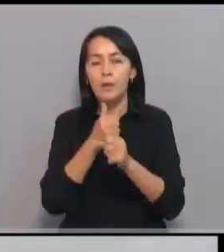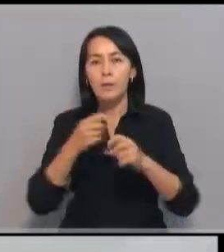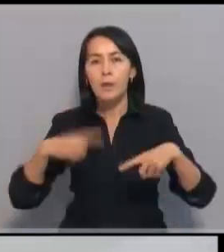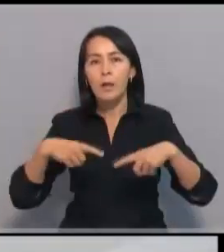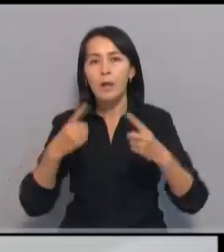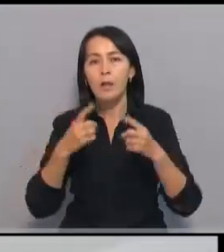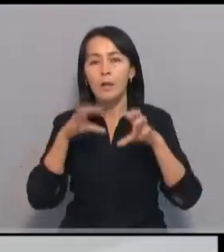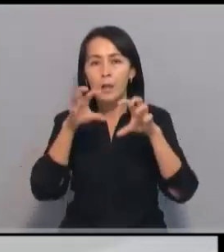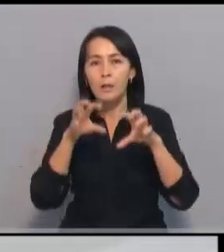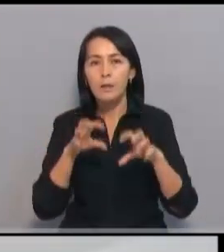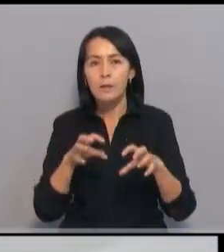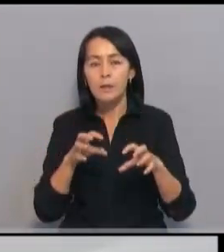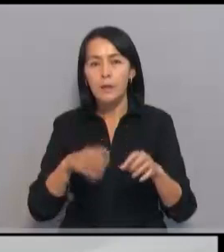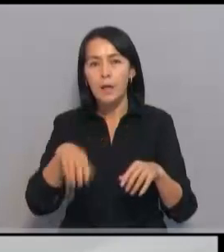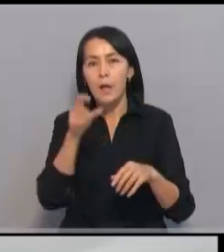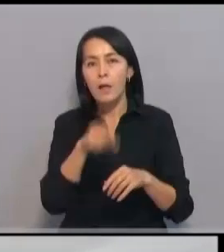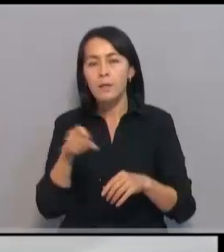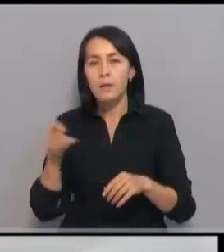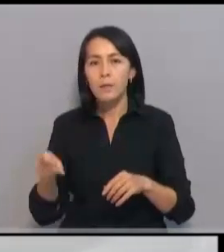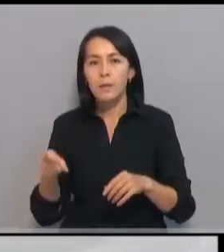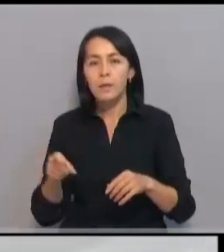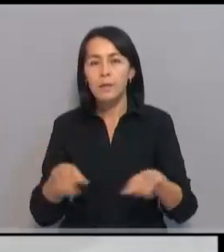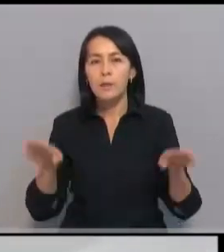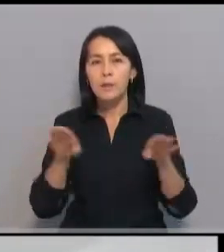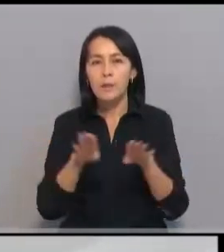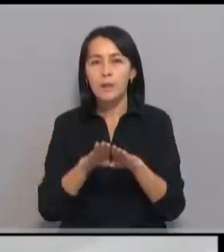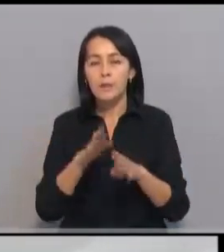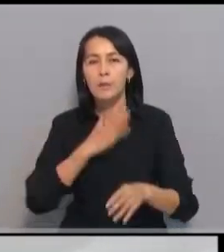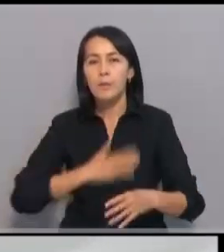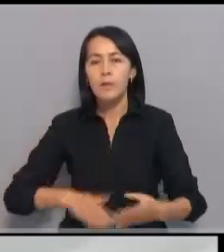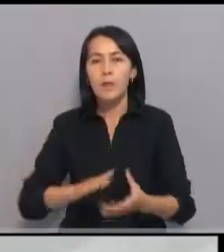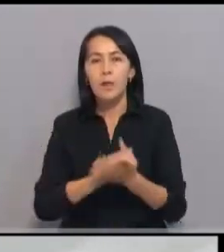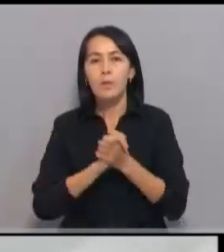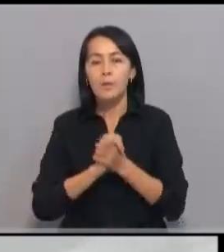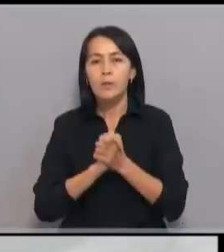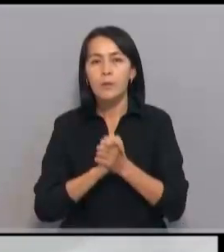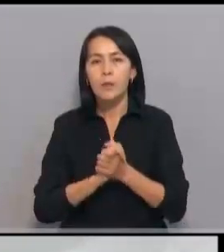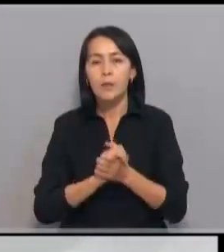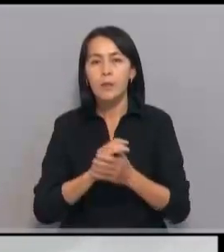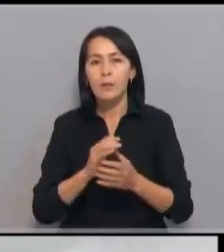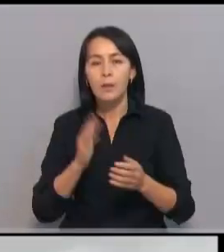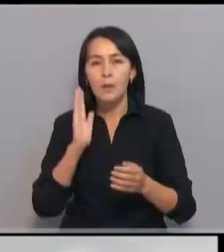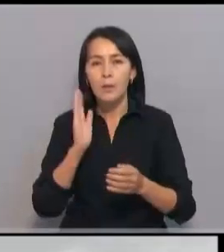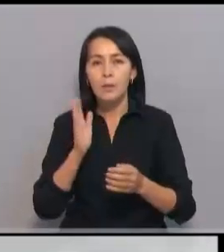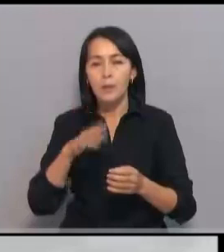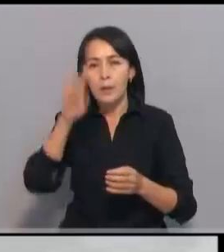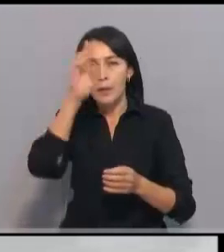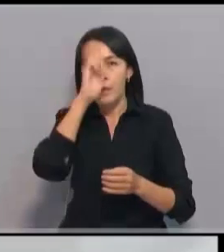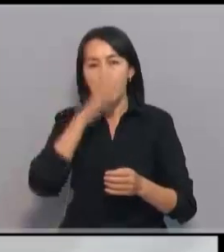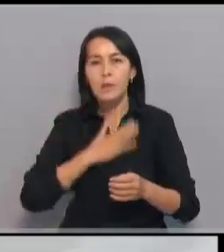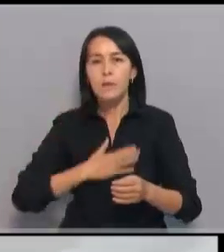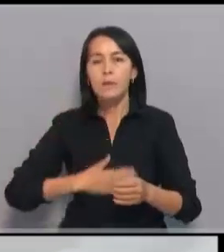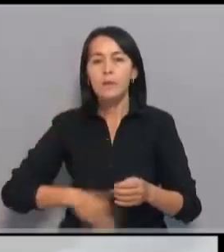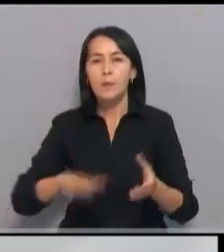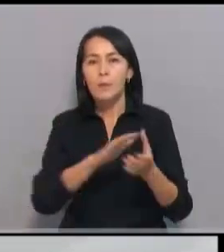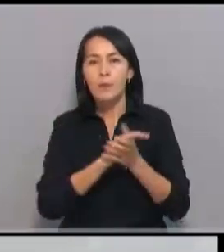қалаған атазаң азаматтарымыздың теңдігі мен бостандығына кепілдік беруімен елімізде тыныштық